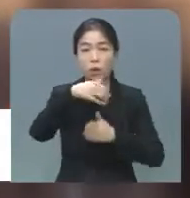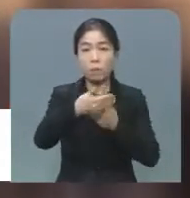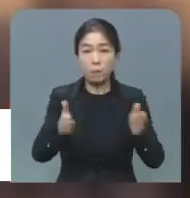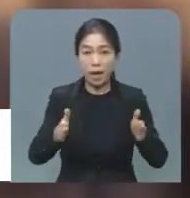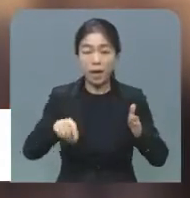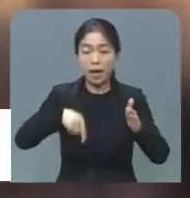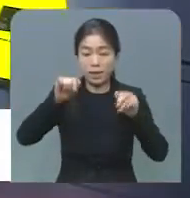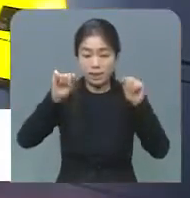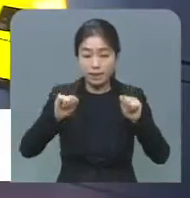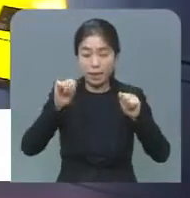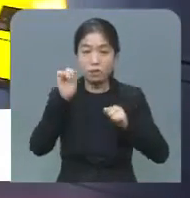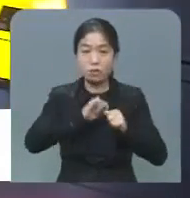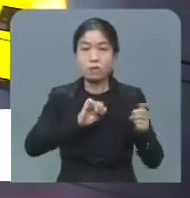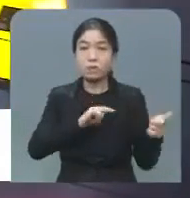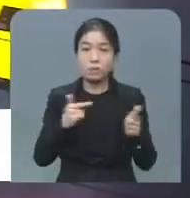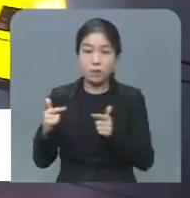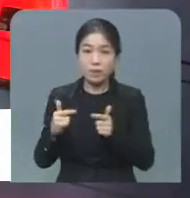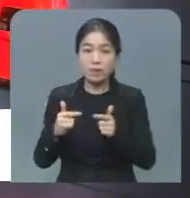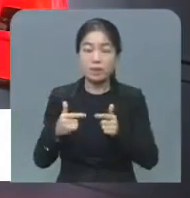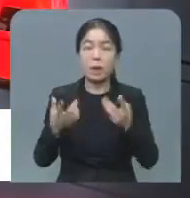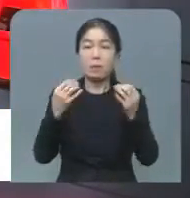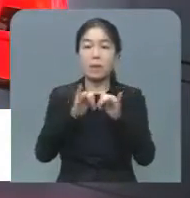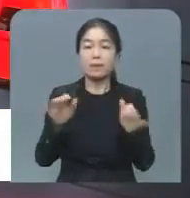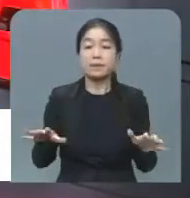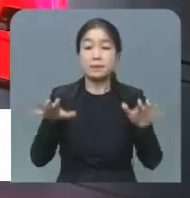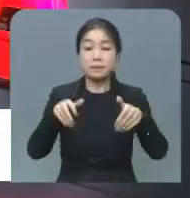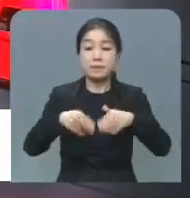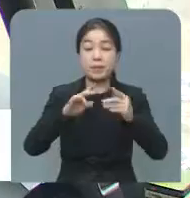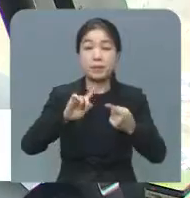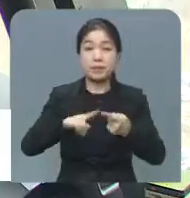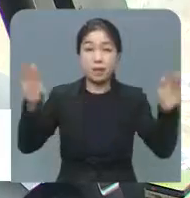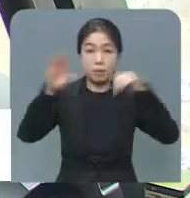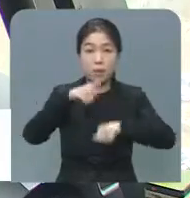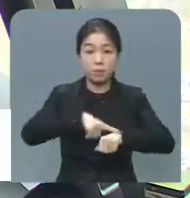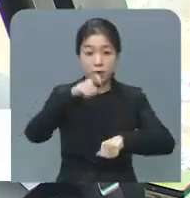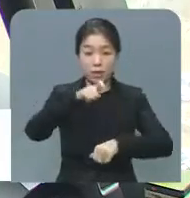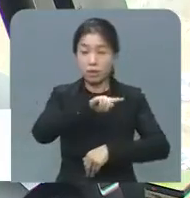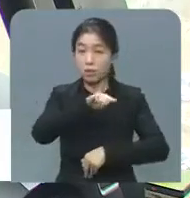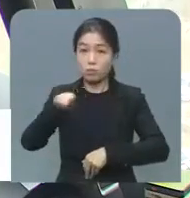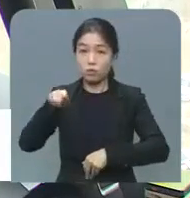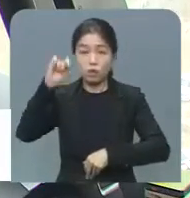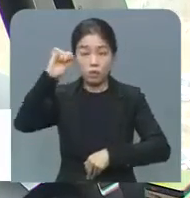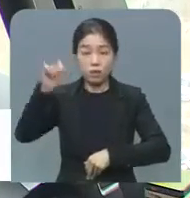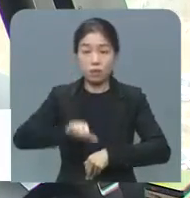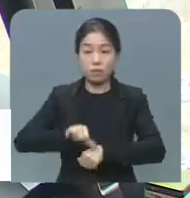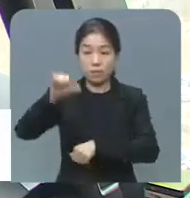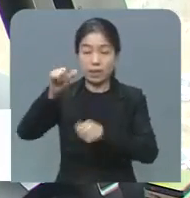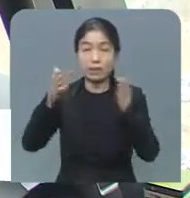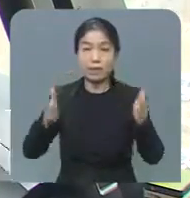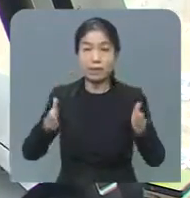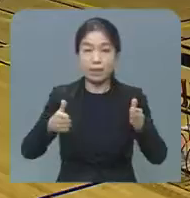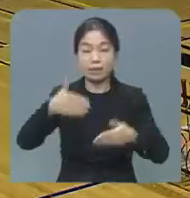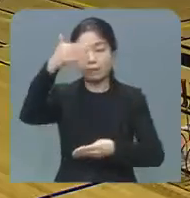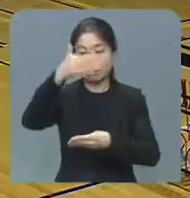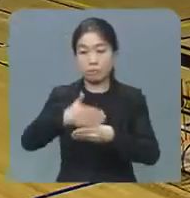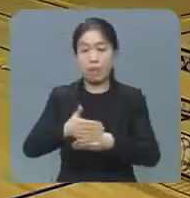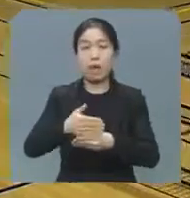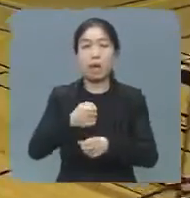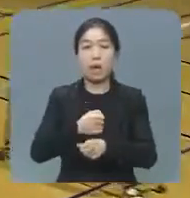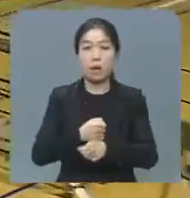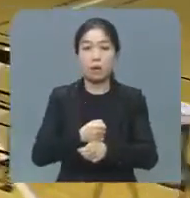신뢰 체육시설 등 다중 이용 시설에 대해 밤 11시부터 다음날 새벽 5시까지 영업을 금지하고